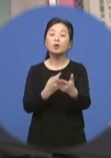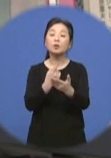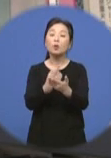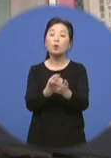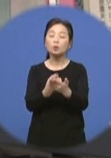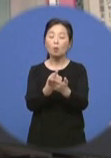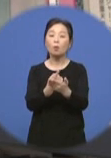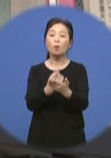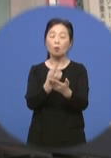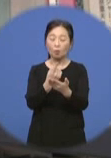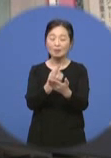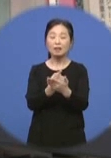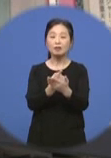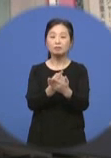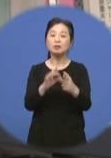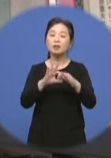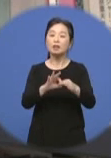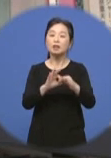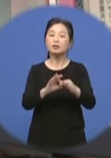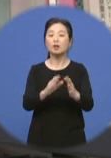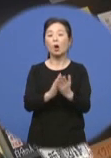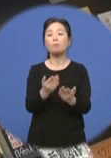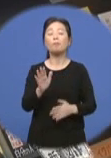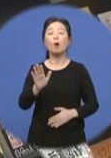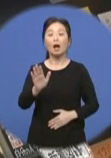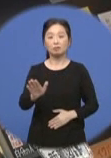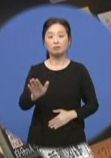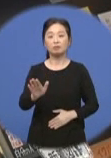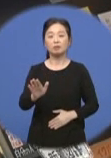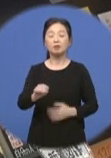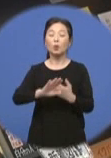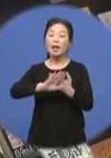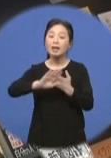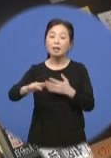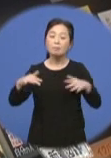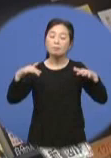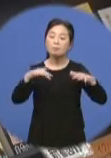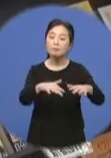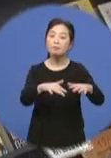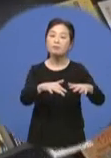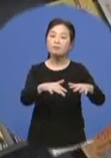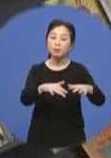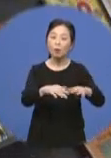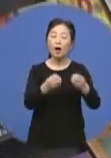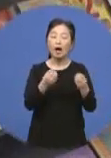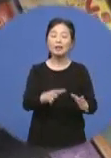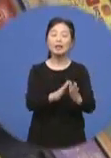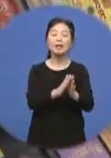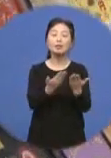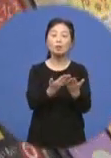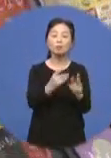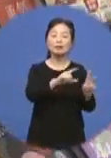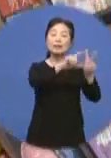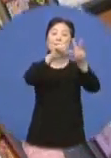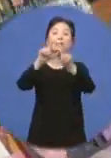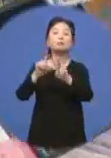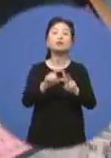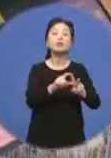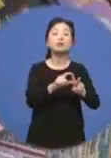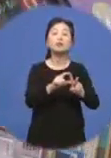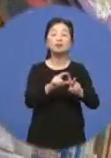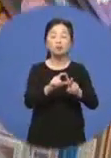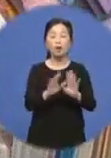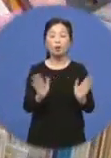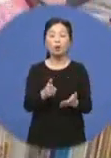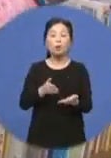ですけれども、それ以外にも話題の新書や DVD とか雑誌、子ども向け絵本